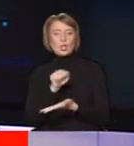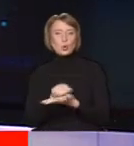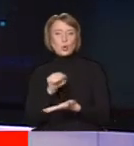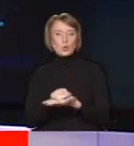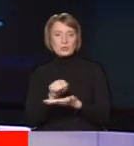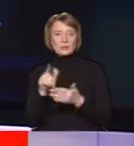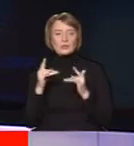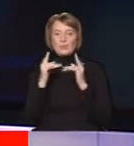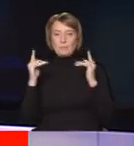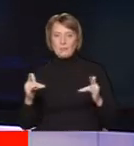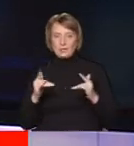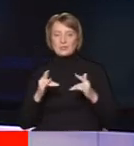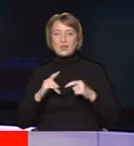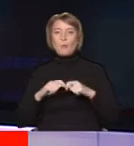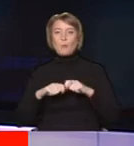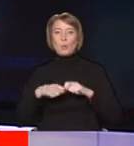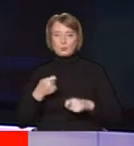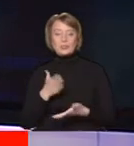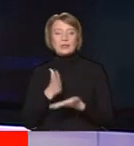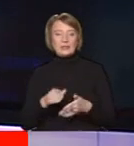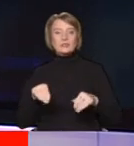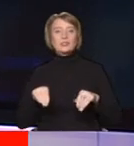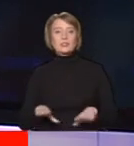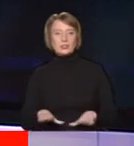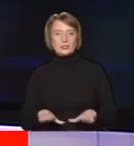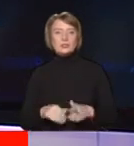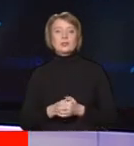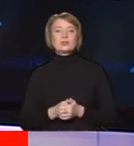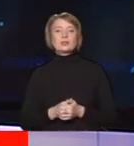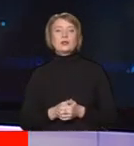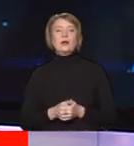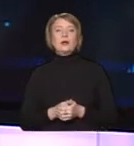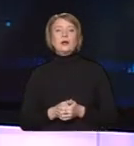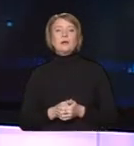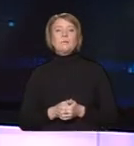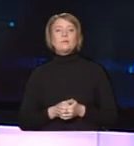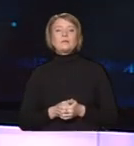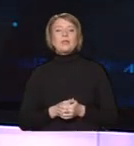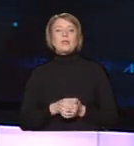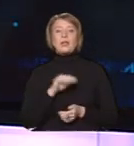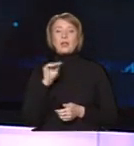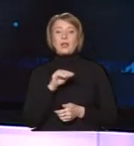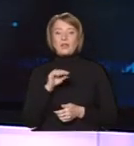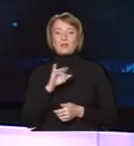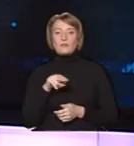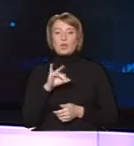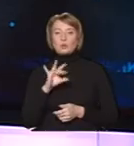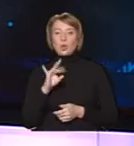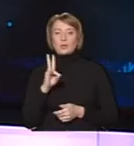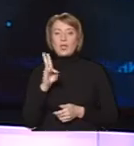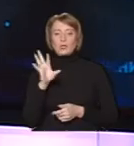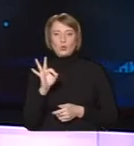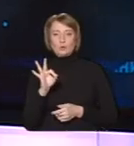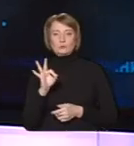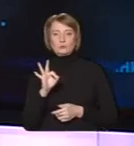він порушує... Так. Саме так. Саме так. Є рішення? Так, є таке рішення. Це задокументували. Дякую. Так. Дмитро Федоренко, екс-видавець